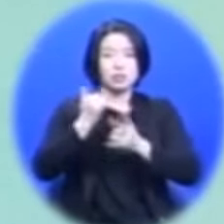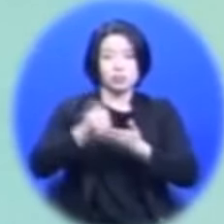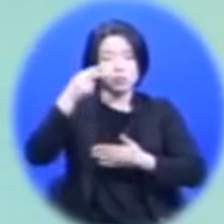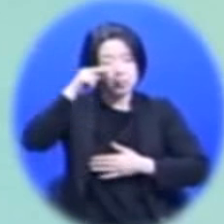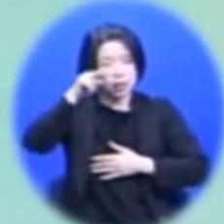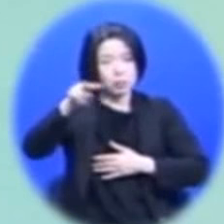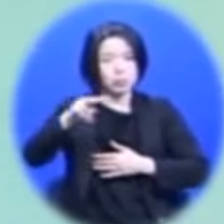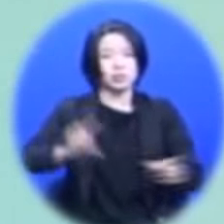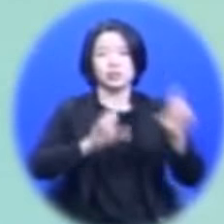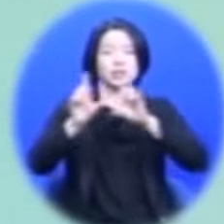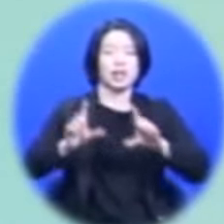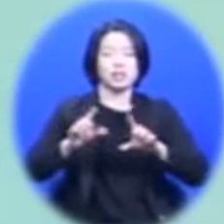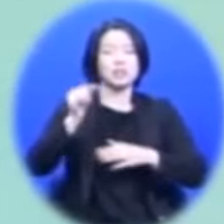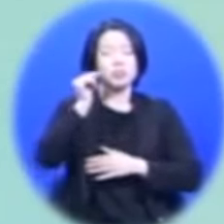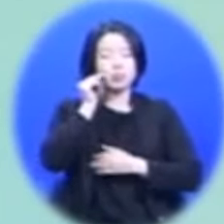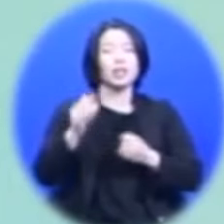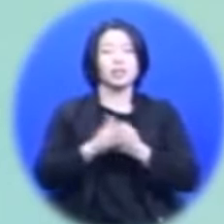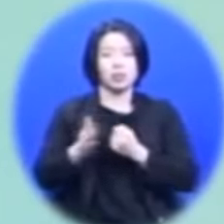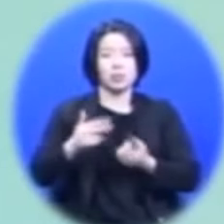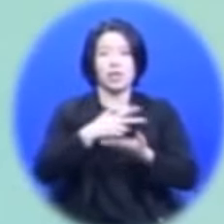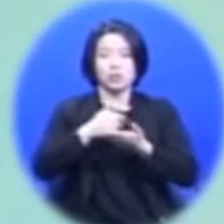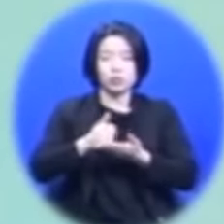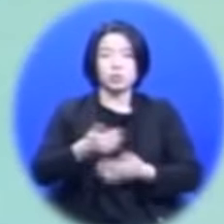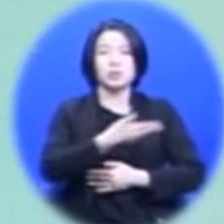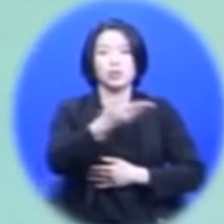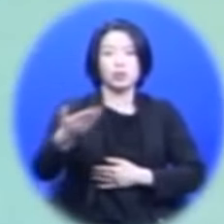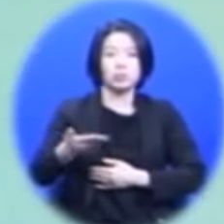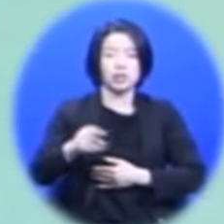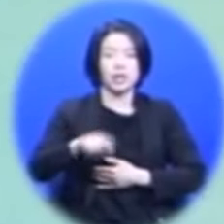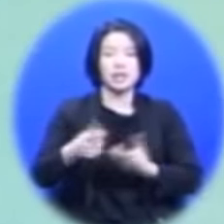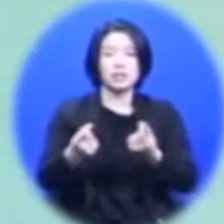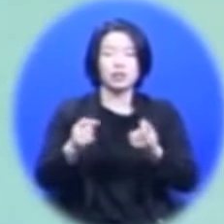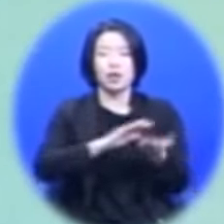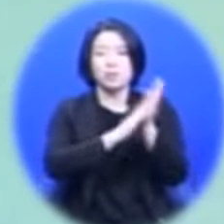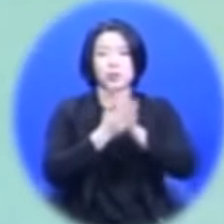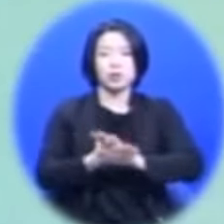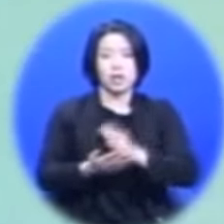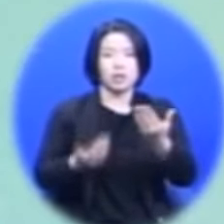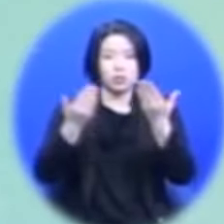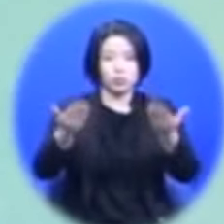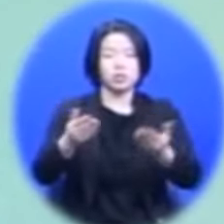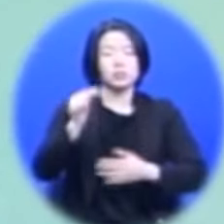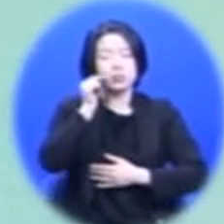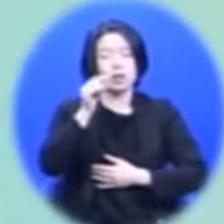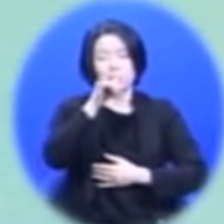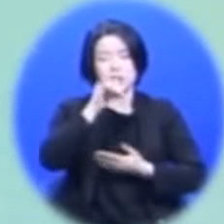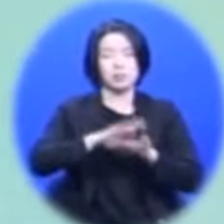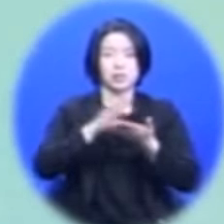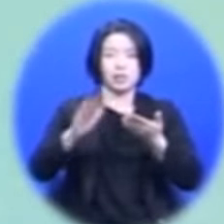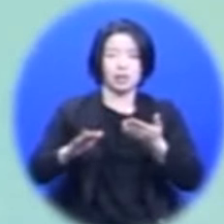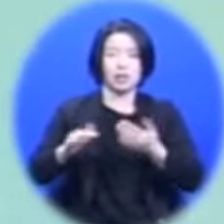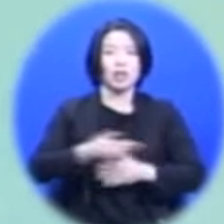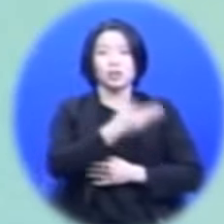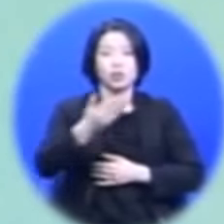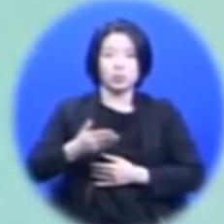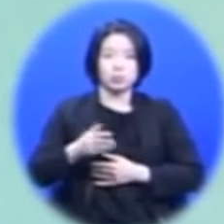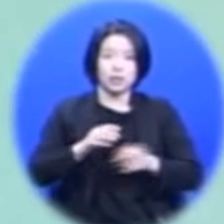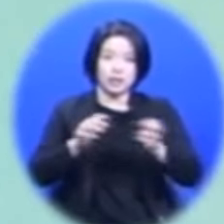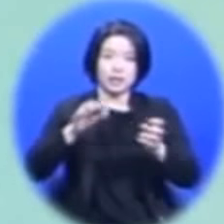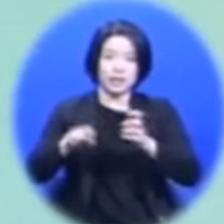못했기 때문에 주님이 여러분에게 이런 변화를 일으키지 못하고 계신 것입니다. 여러분 게임